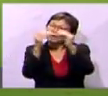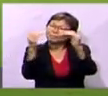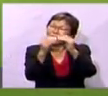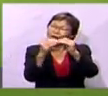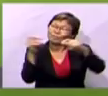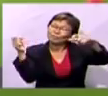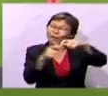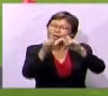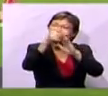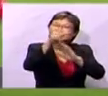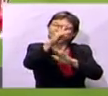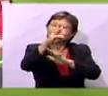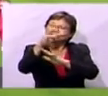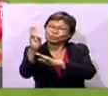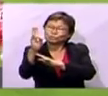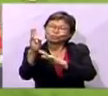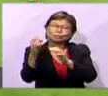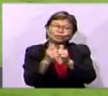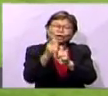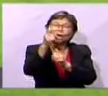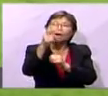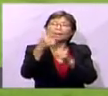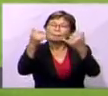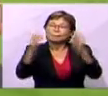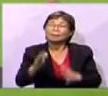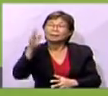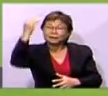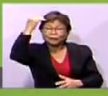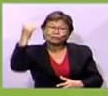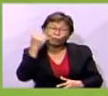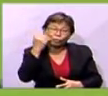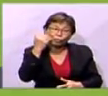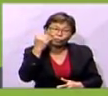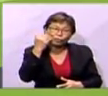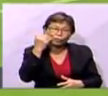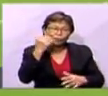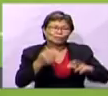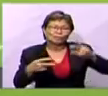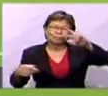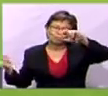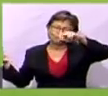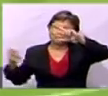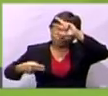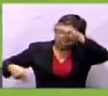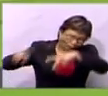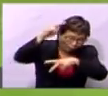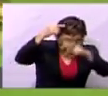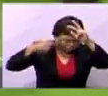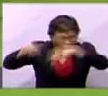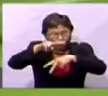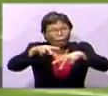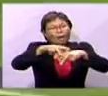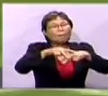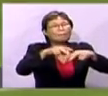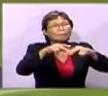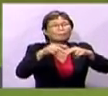kedudukan pada minit ke-67 menerusi Dong Yoon yang menanduk masuk bola hantaran lintang Muhammad Badri Razzi